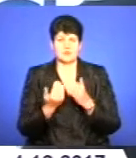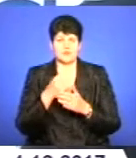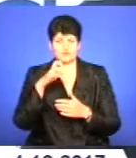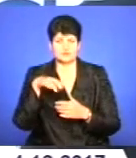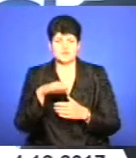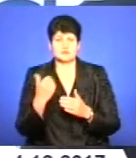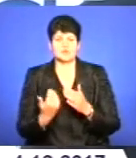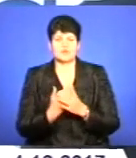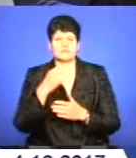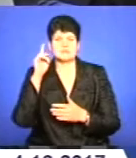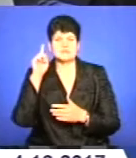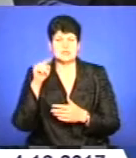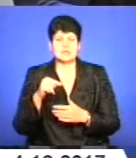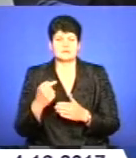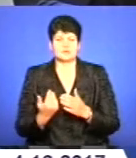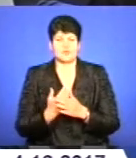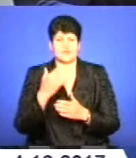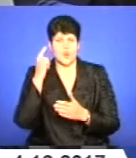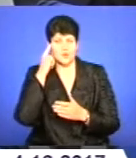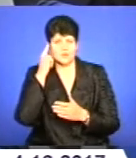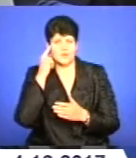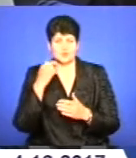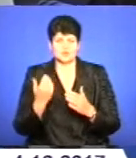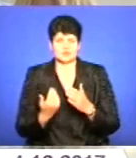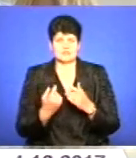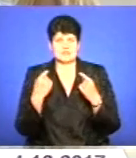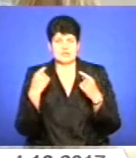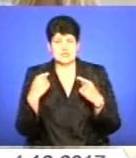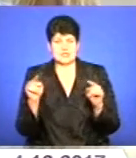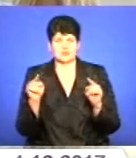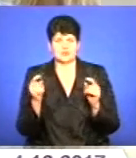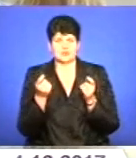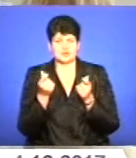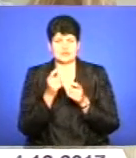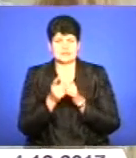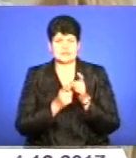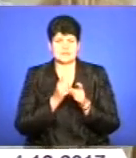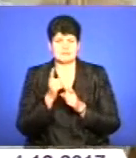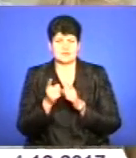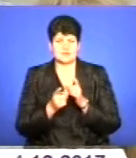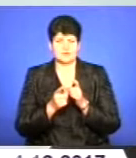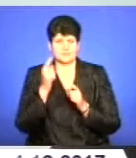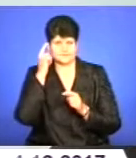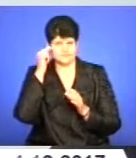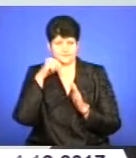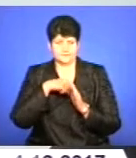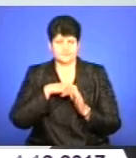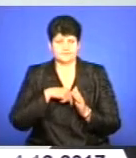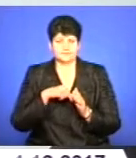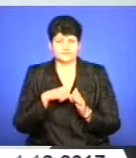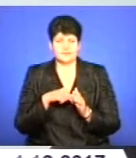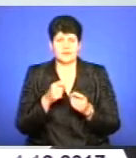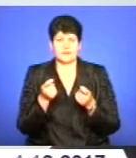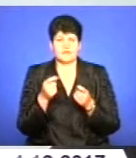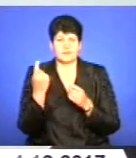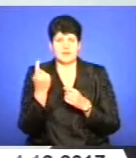з новими знаннями, з новою головою, з новою іншою трошки зміненою європейською більш ментальністю. Спершу я дізналася про те,